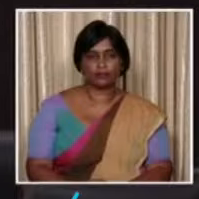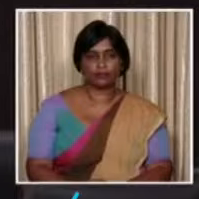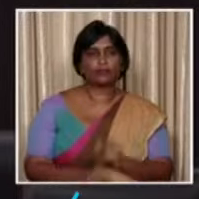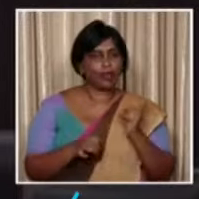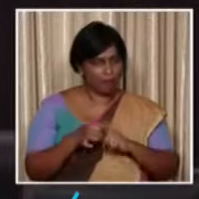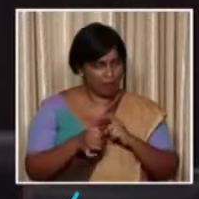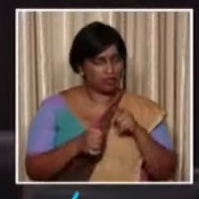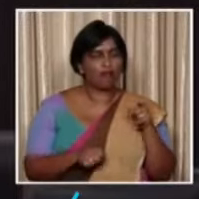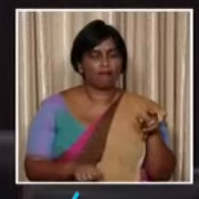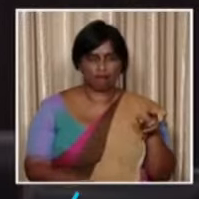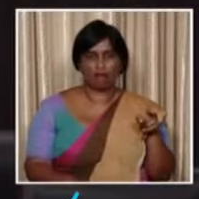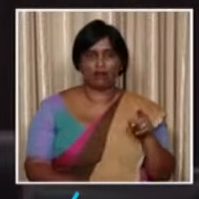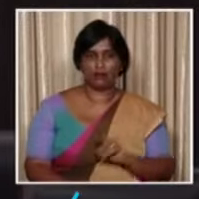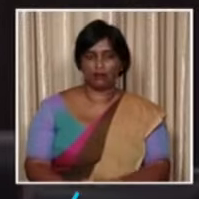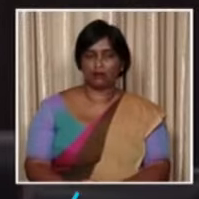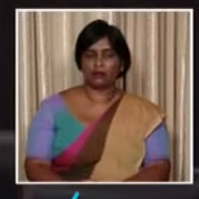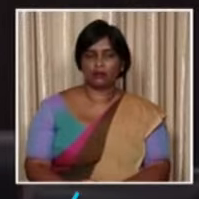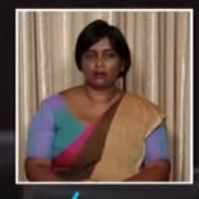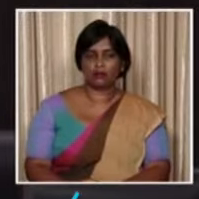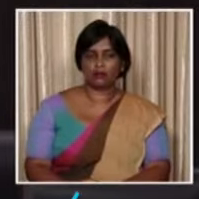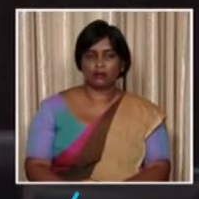ප්‍රශ්නේ තියෙනවා